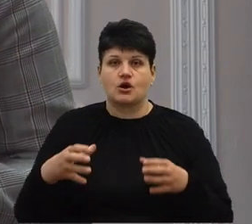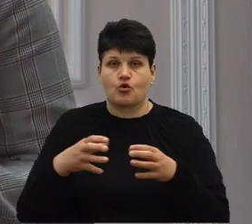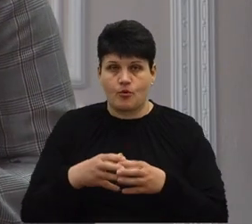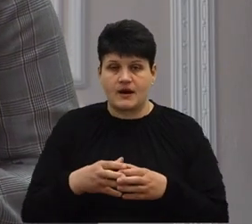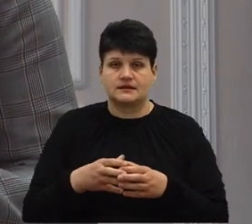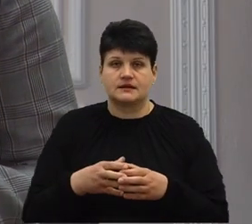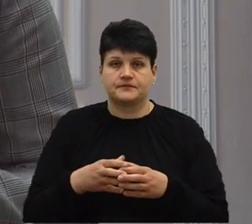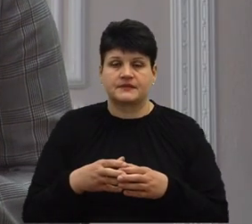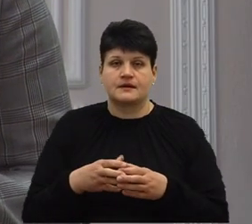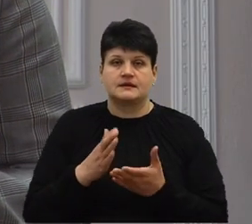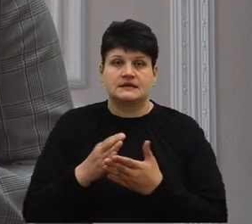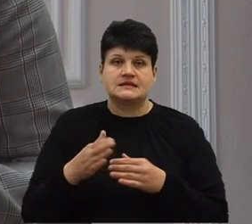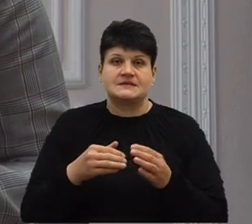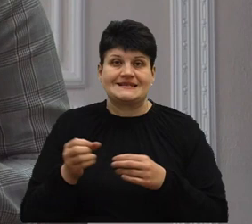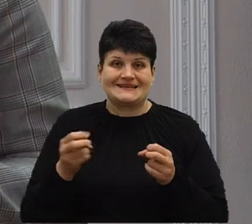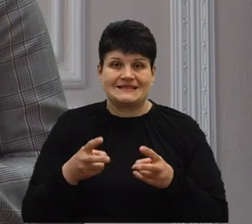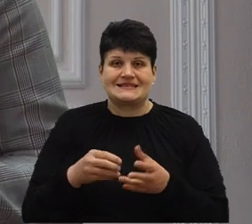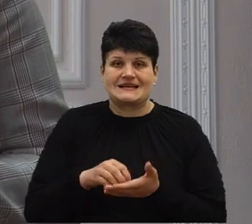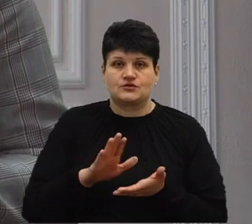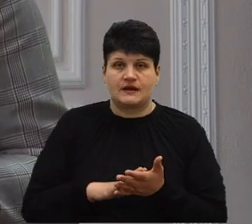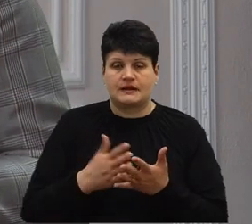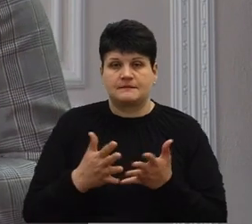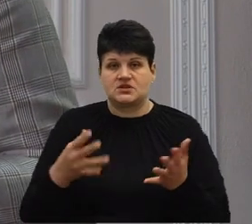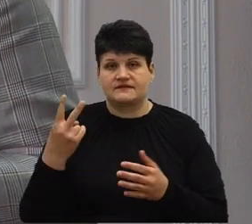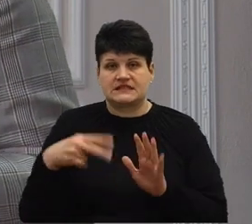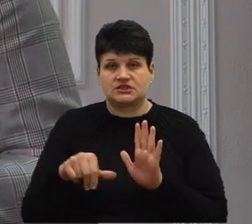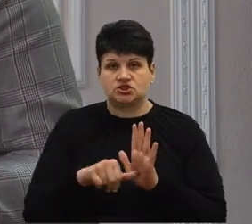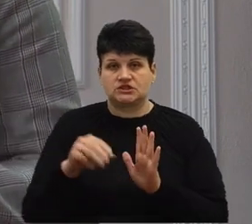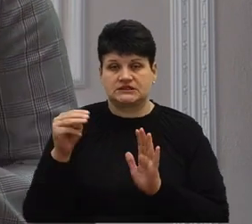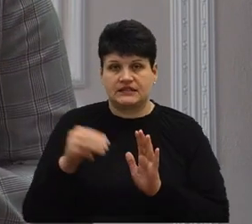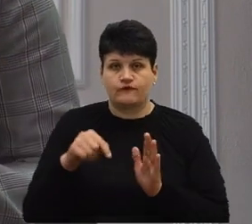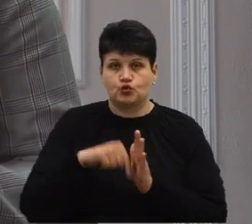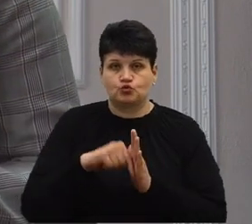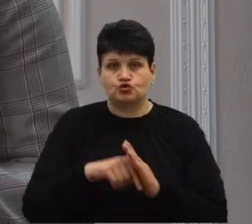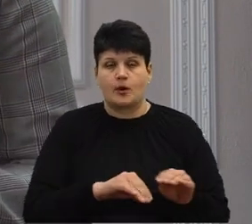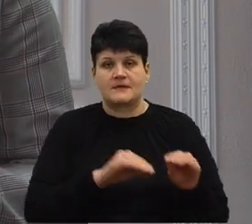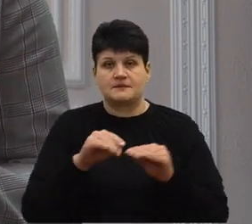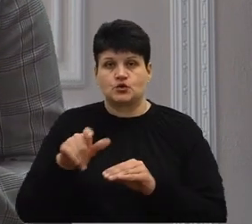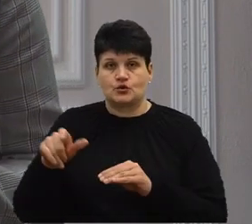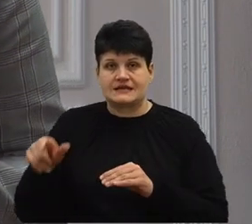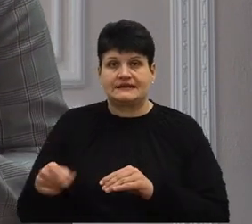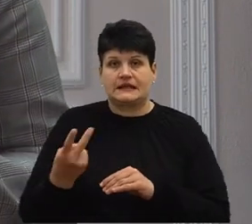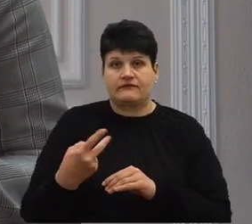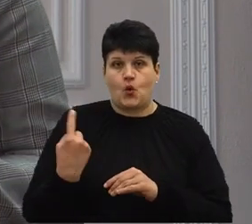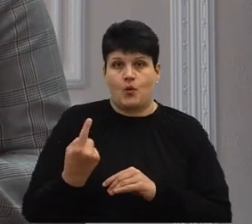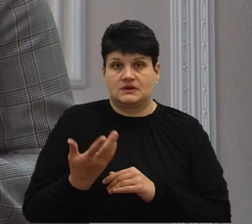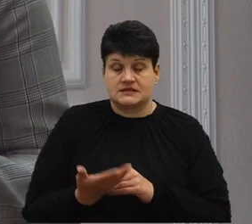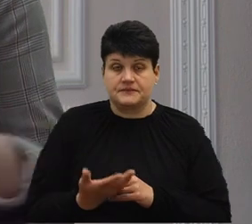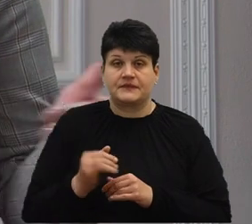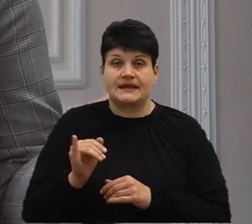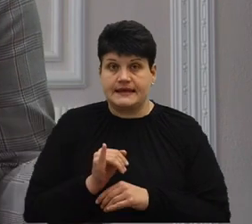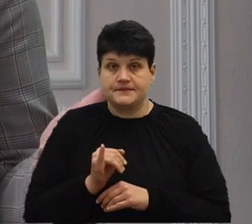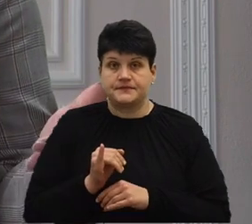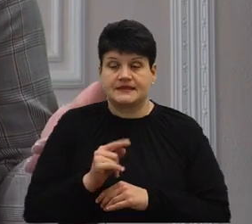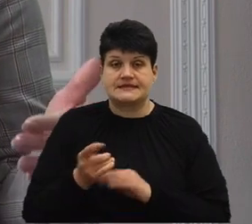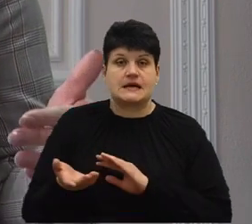8 спеціалістів зареєструвало більше 26 тисяч внутрішньо переміщених осіб на Ці дві області і за